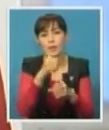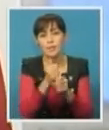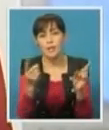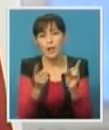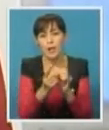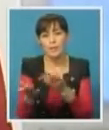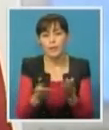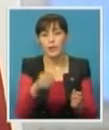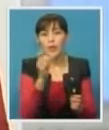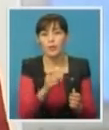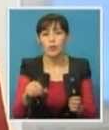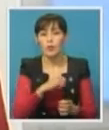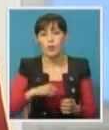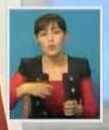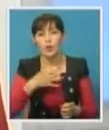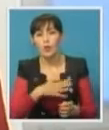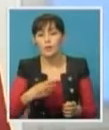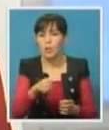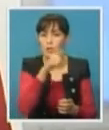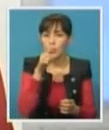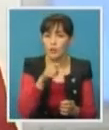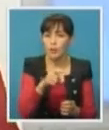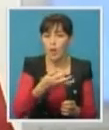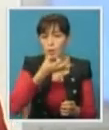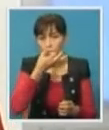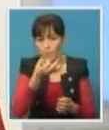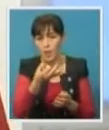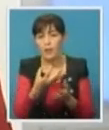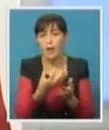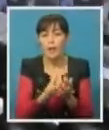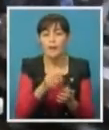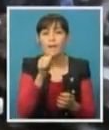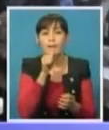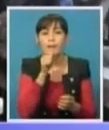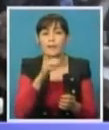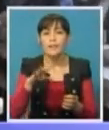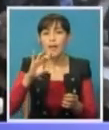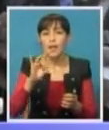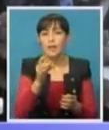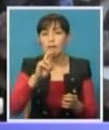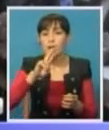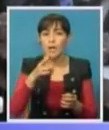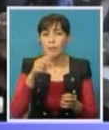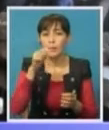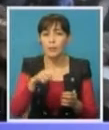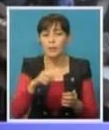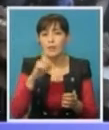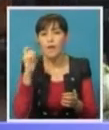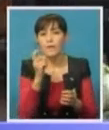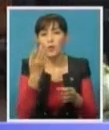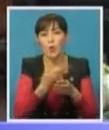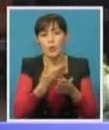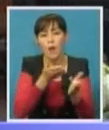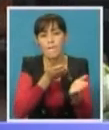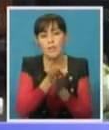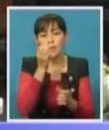қабылдауына келген тұрғындар өздерін толғандырған сауалдарын қойып, жауаптарын алды. Мәселен, Раис Қараибрагимов фермерлерді қолдау бағытында